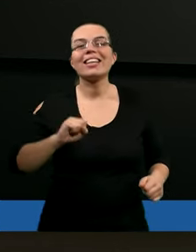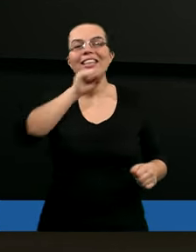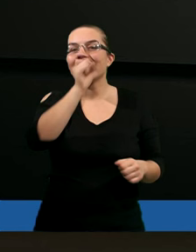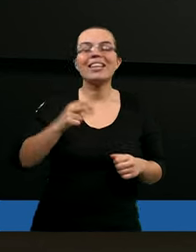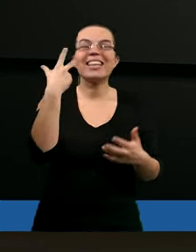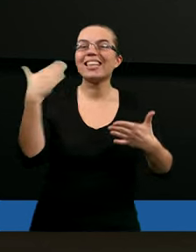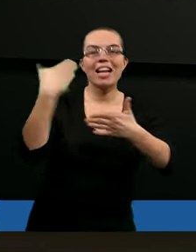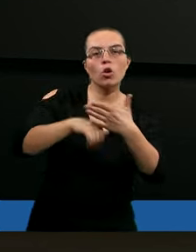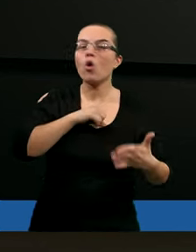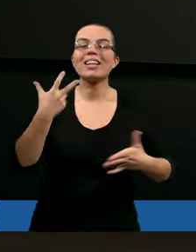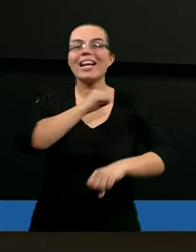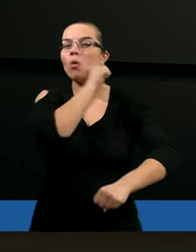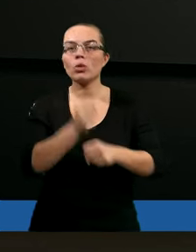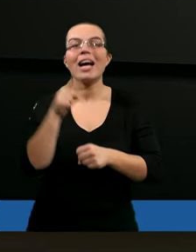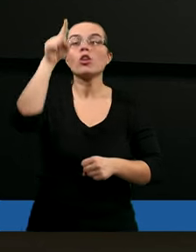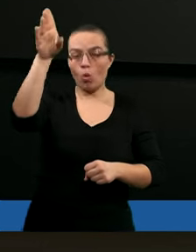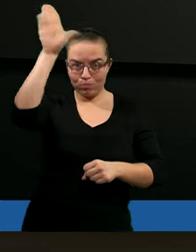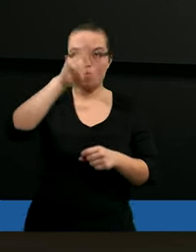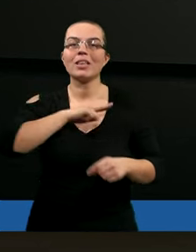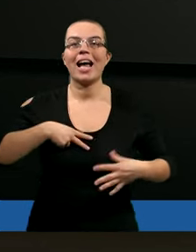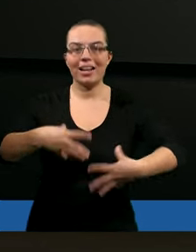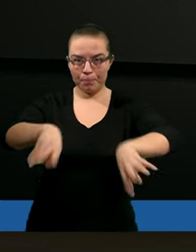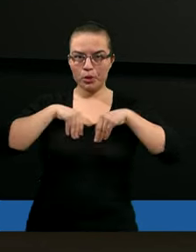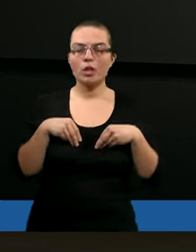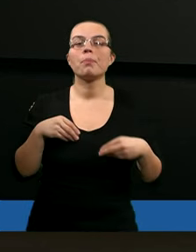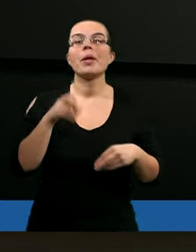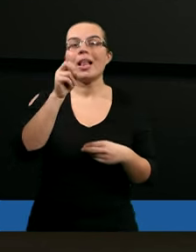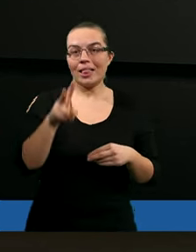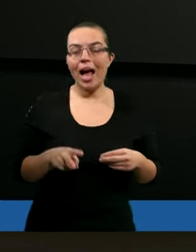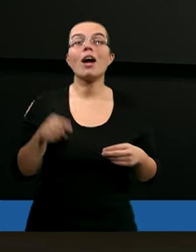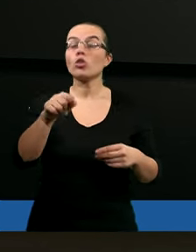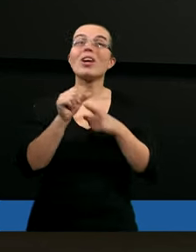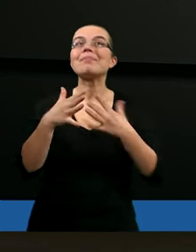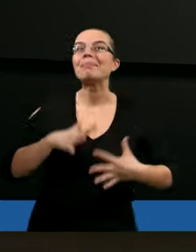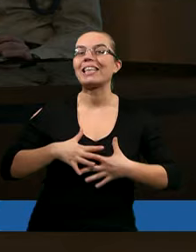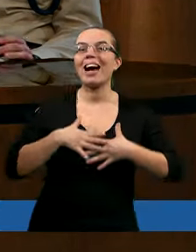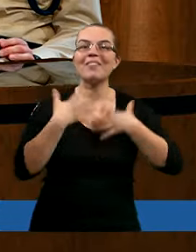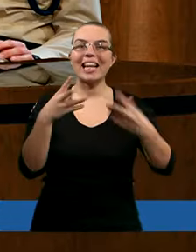skończy się, ustanie, to On nas przyjmie. Także to jest pokrzepiające.